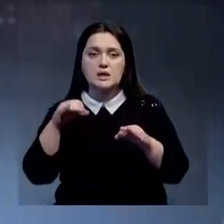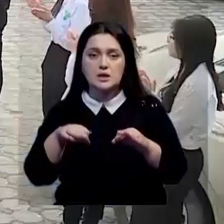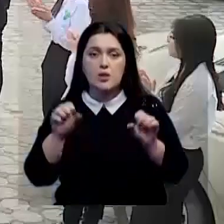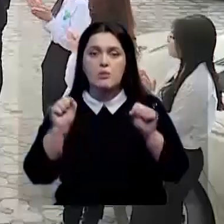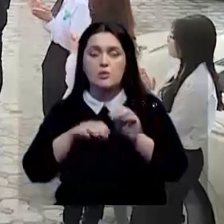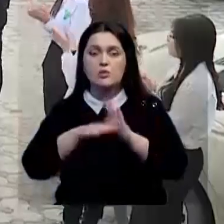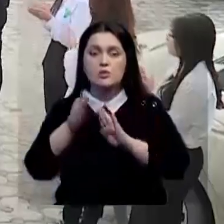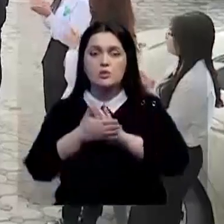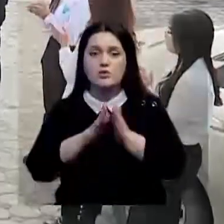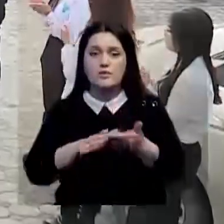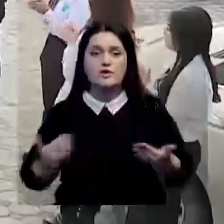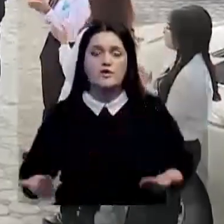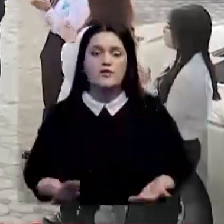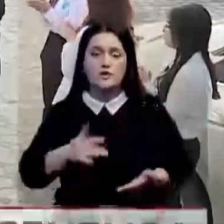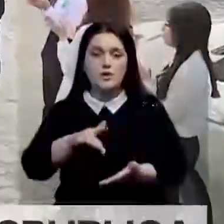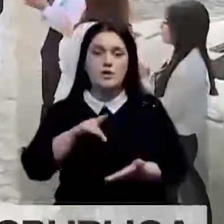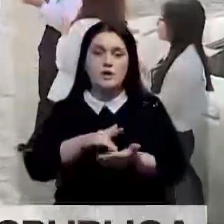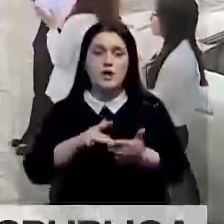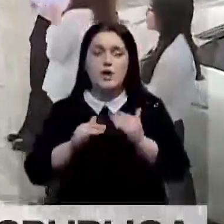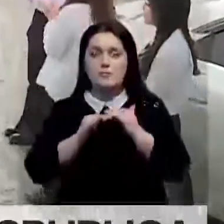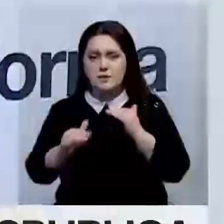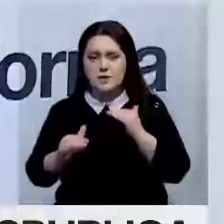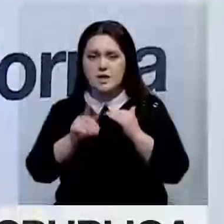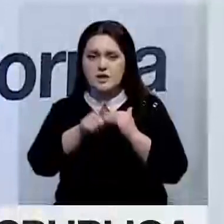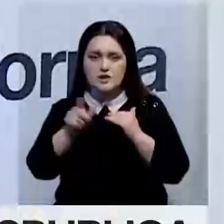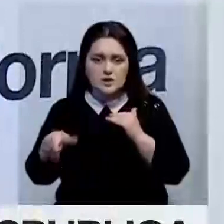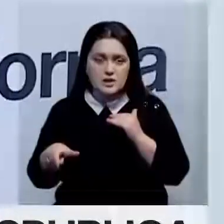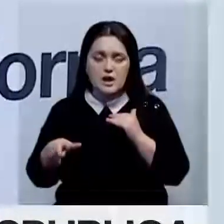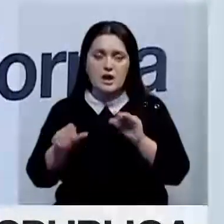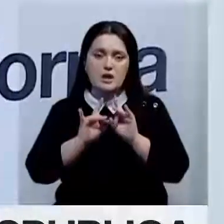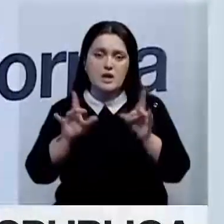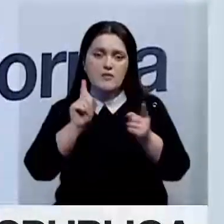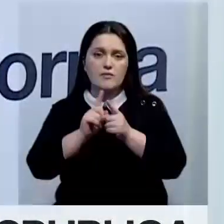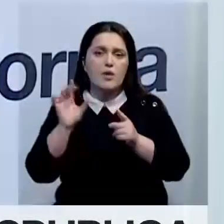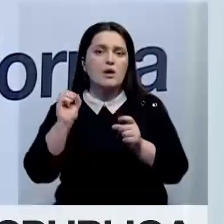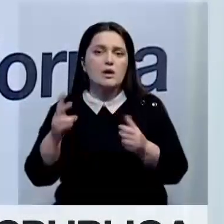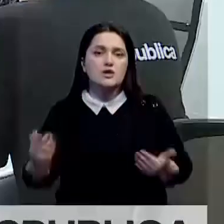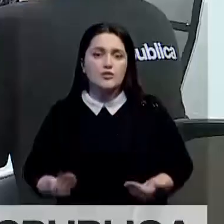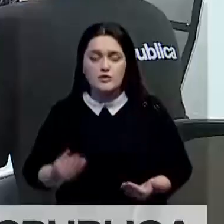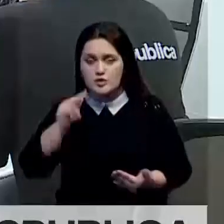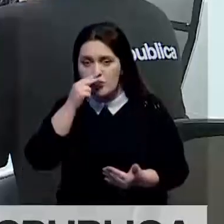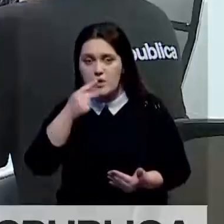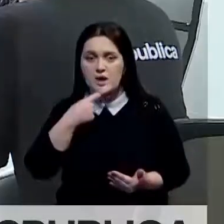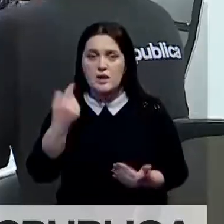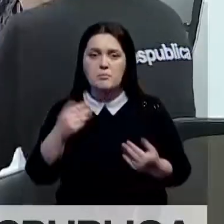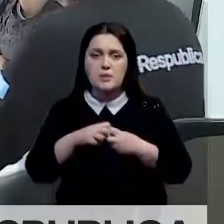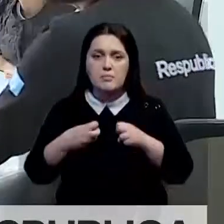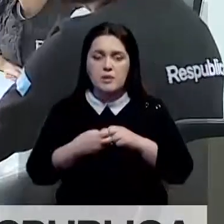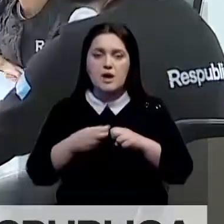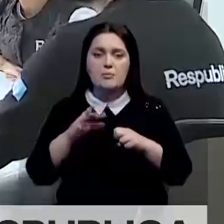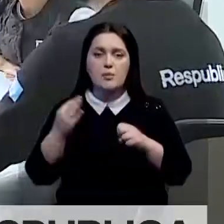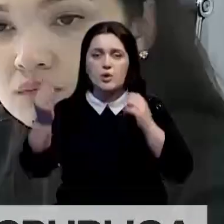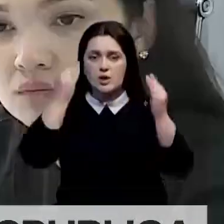IT, которые могут улучшить условия жизни в городе. Местные жители рассказали на встрече о том, как они живут в Шымкенте, говорили, с какими